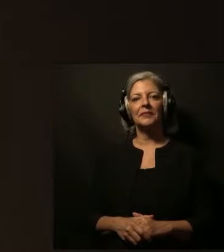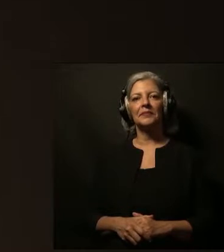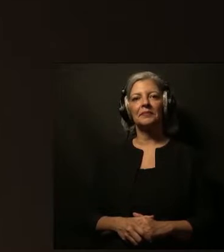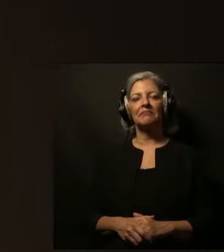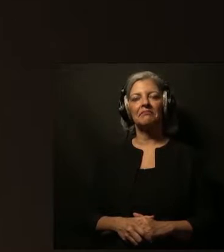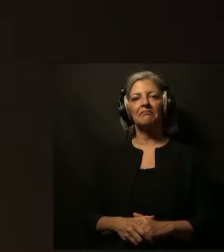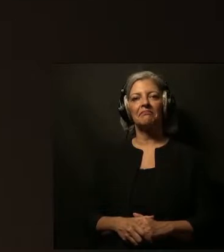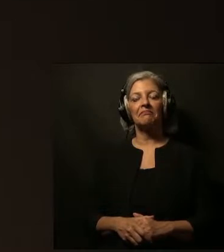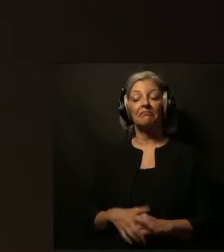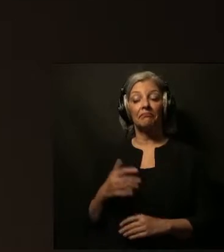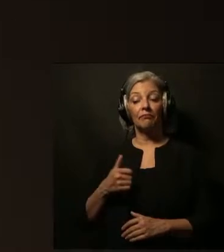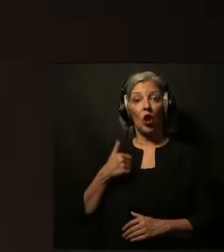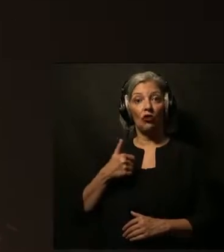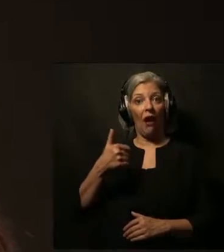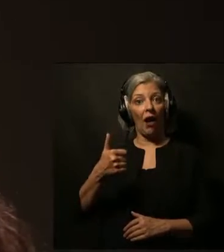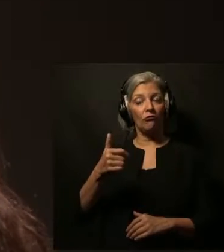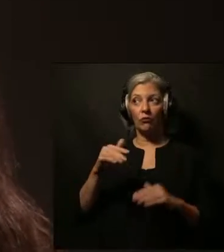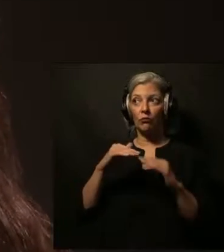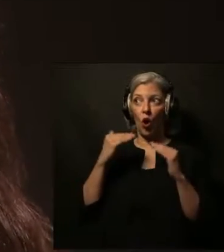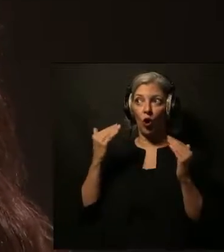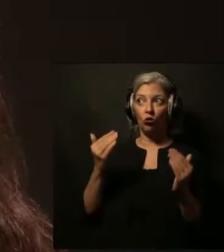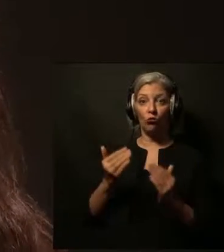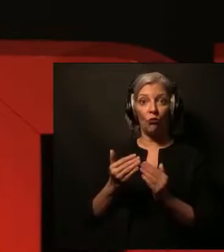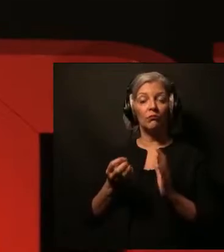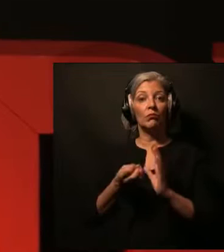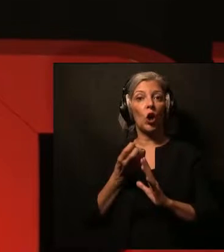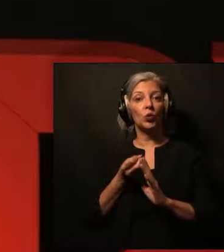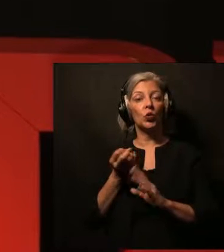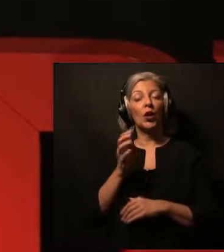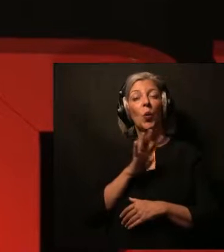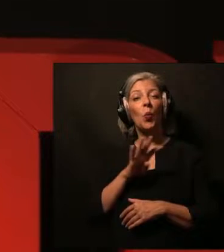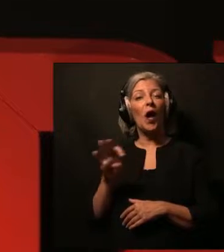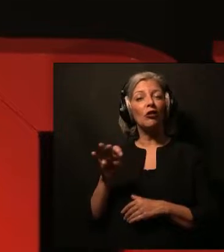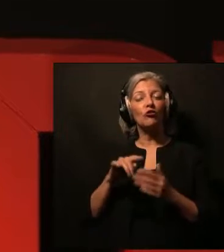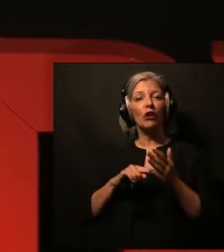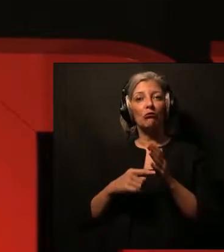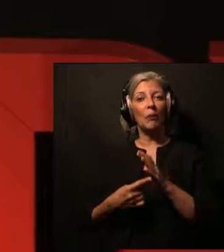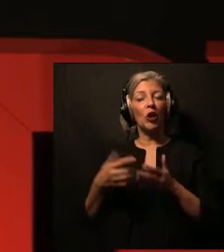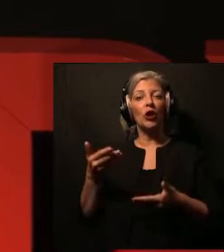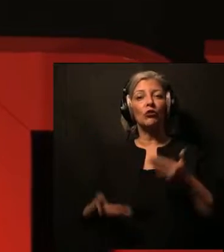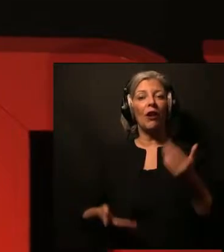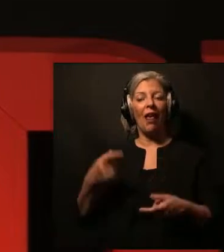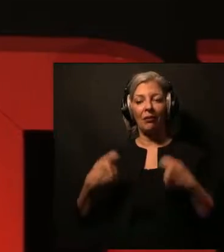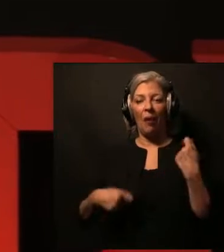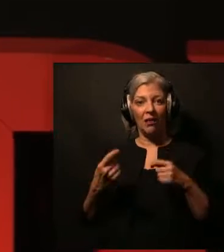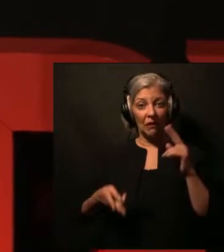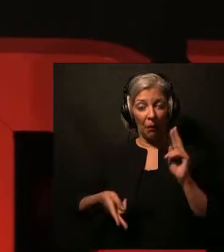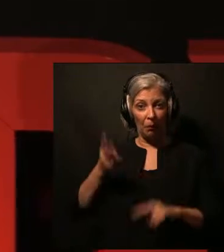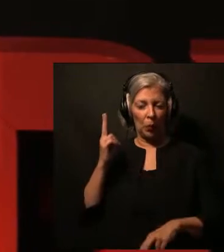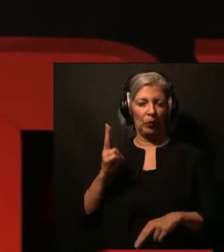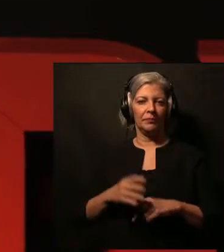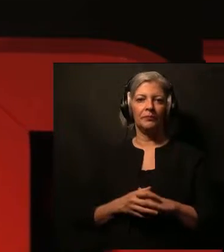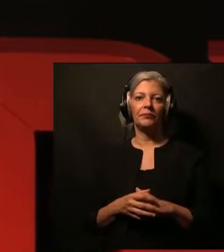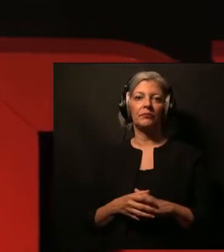ogni anno nel mondo vengono prodotti oltre 400 milioni di tonnellate di plastica